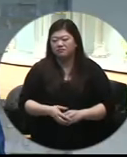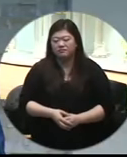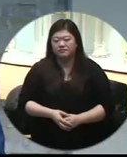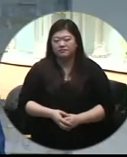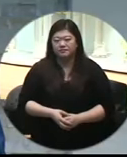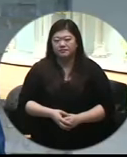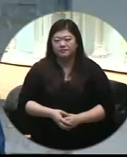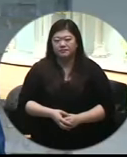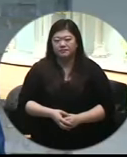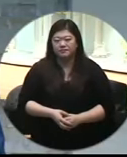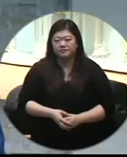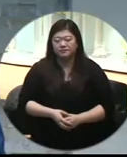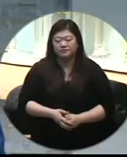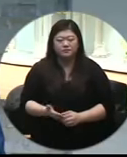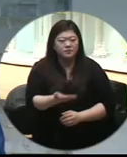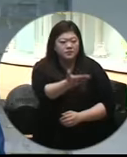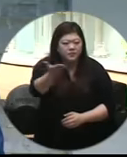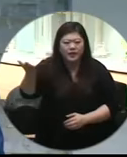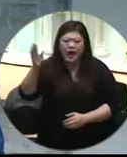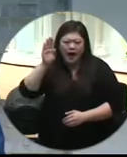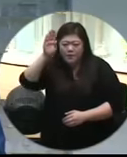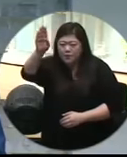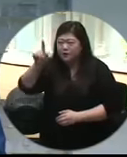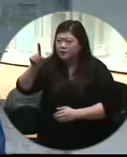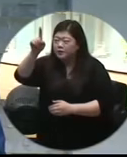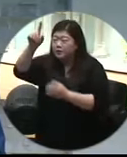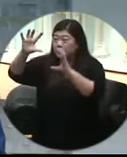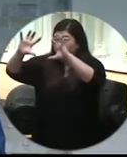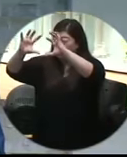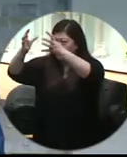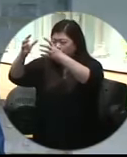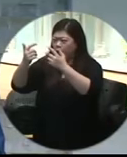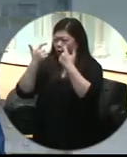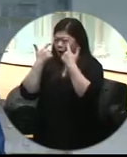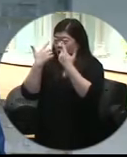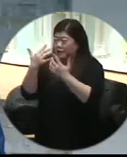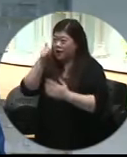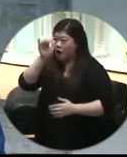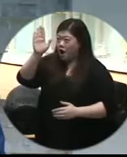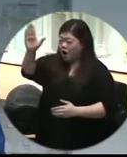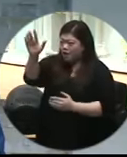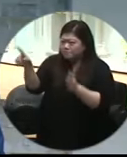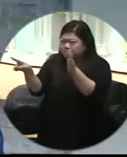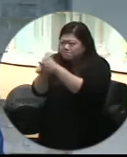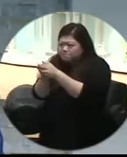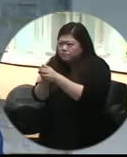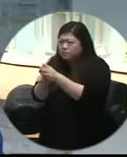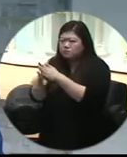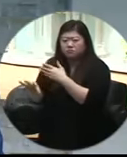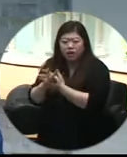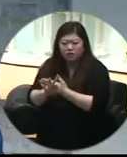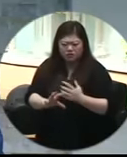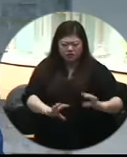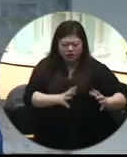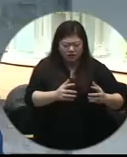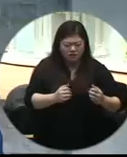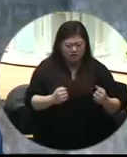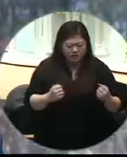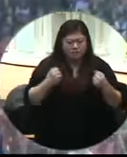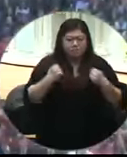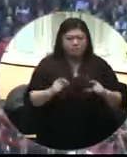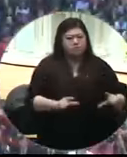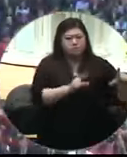여러분이요, 영원한 내세에 대해서 천국에 초점 맞추고 천국 시민권으로 살아가면 이 세상 건 더물어 넣는다